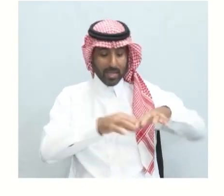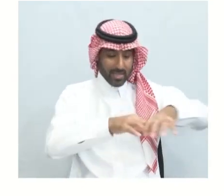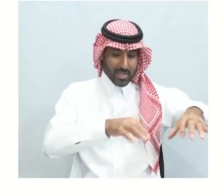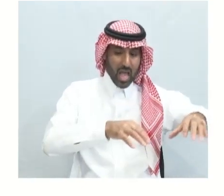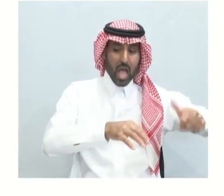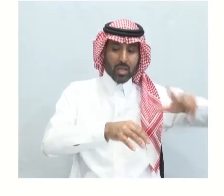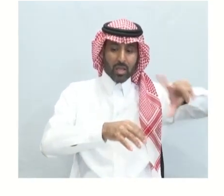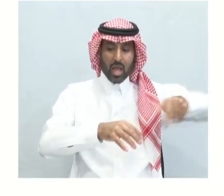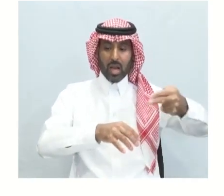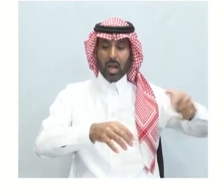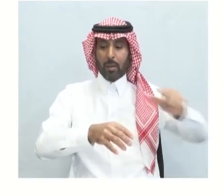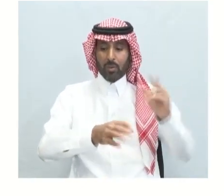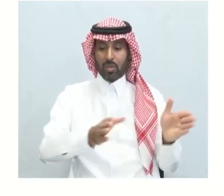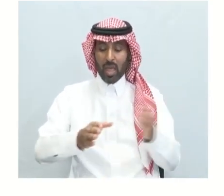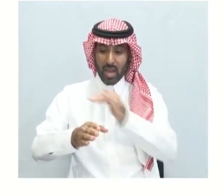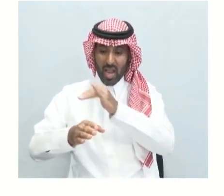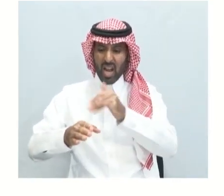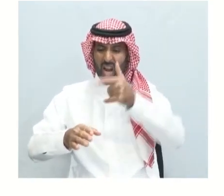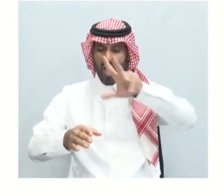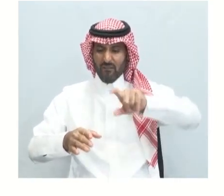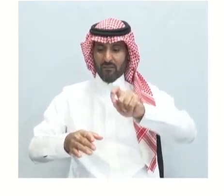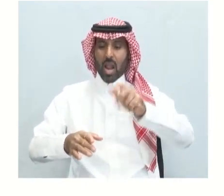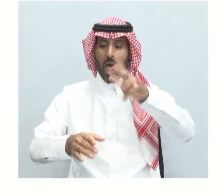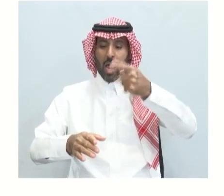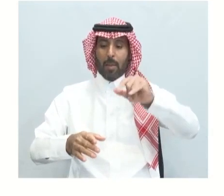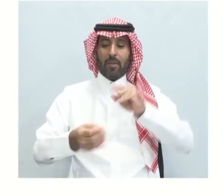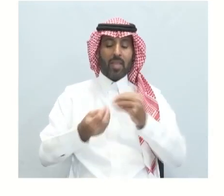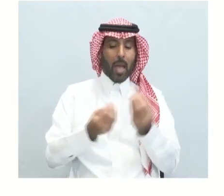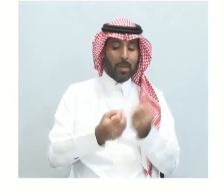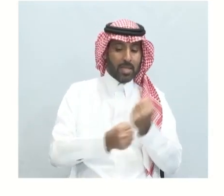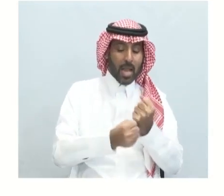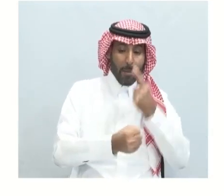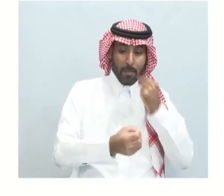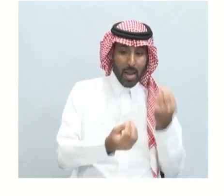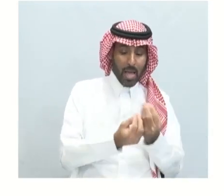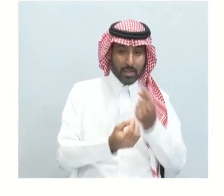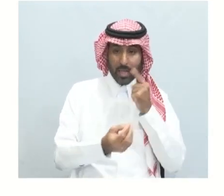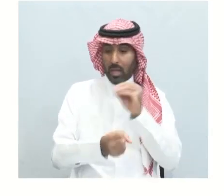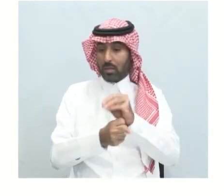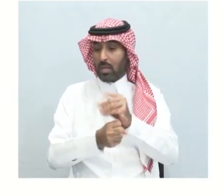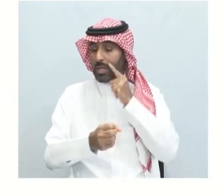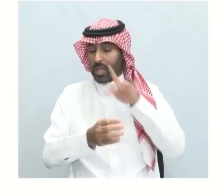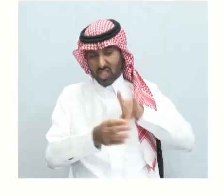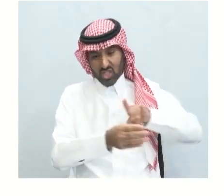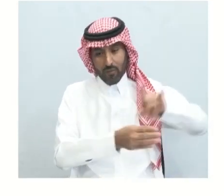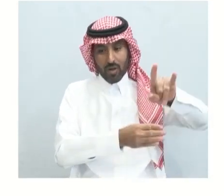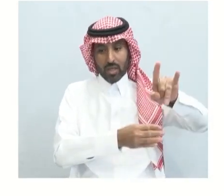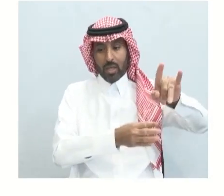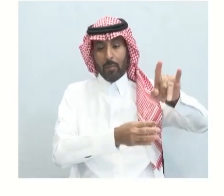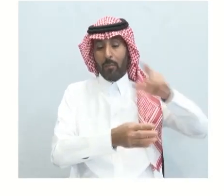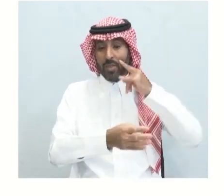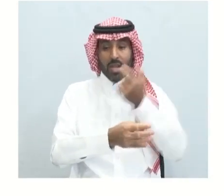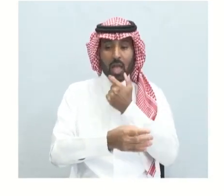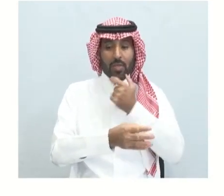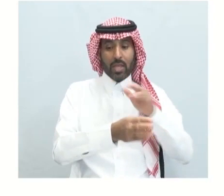والرف العربي في عمليه الربط مع الحياه ذكرنا في درسنا السابق عند سفرك بالطائره من الرياض